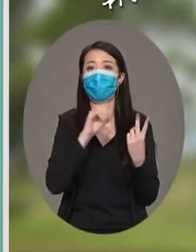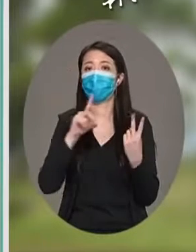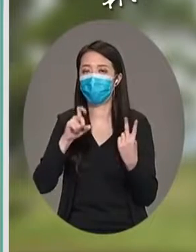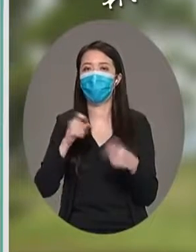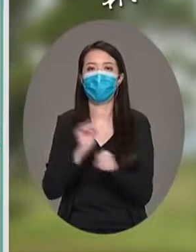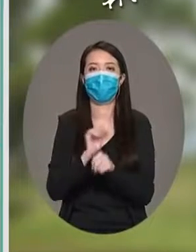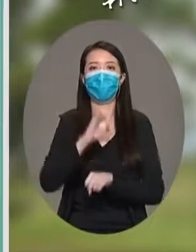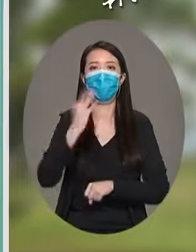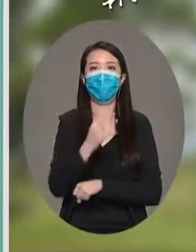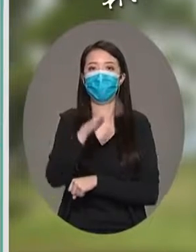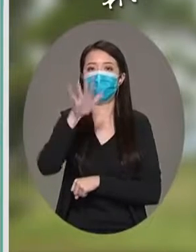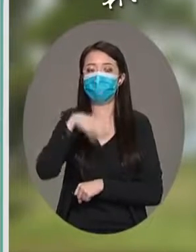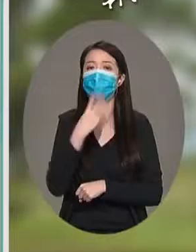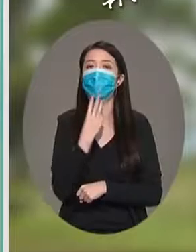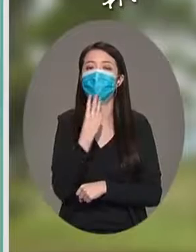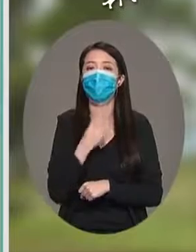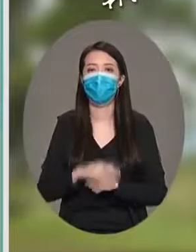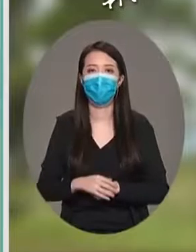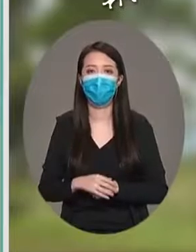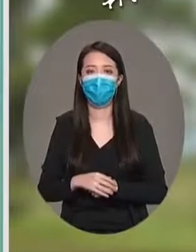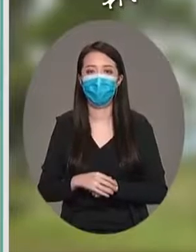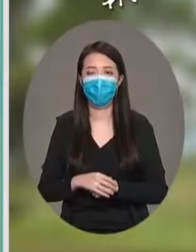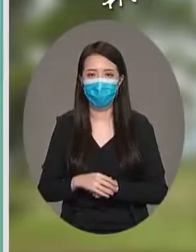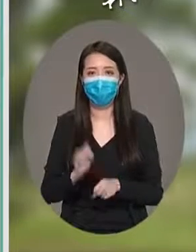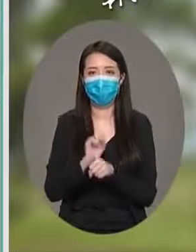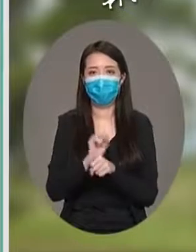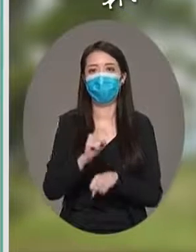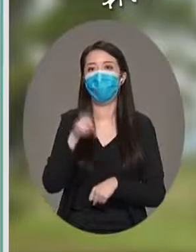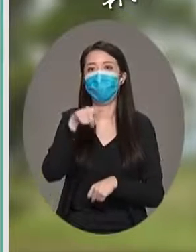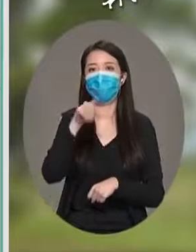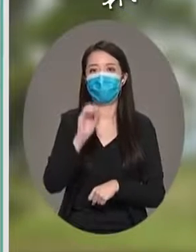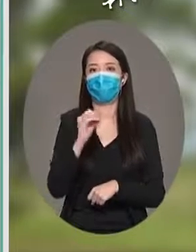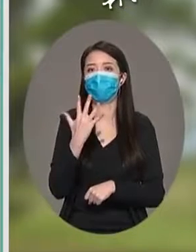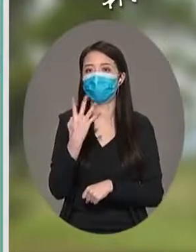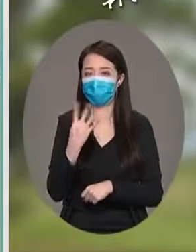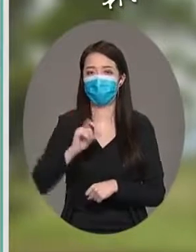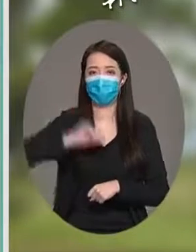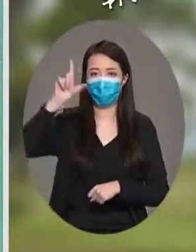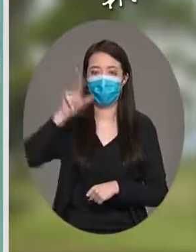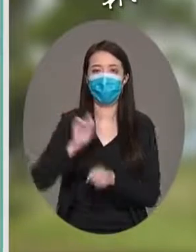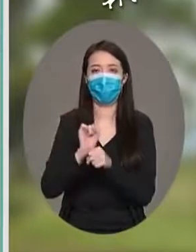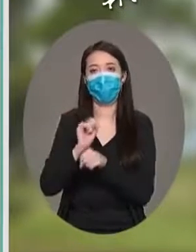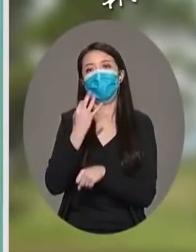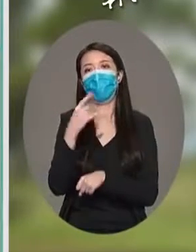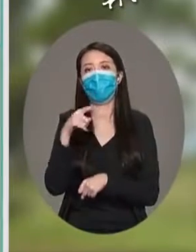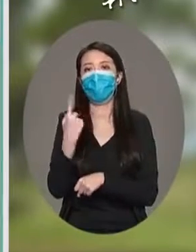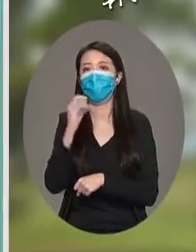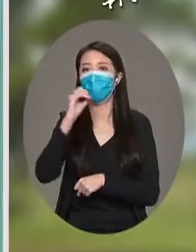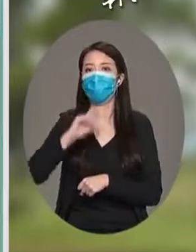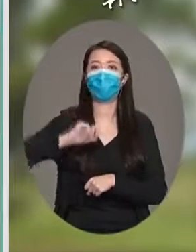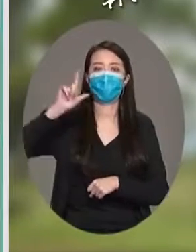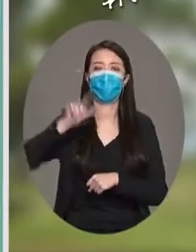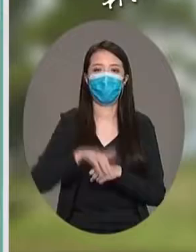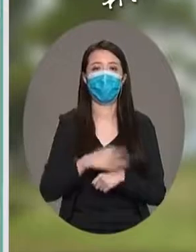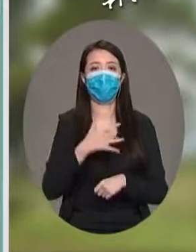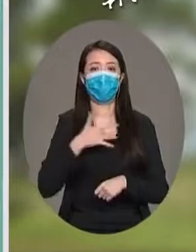增35000宗癌症个案，按年增加1054宗，增幅达3.1%。當